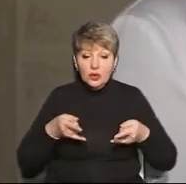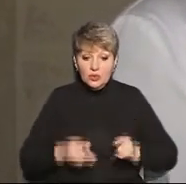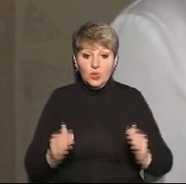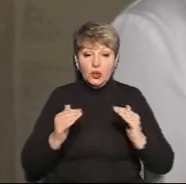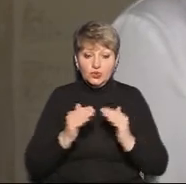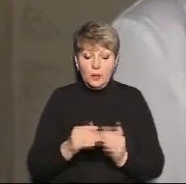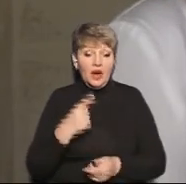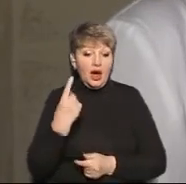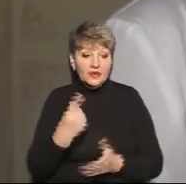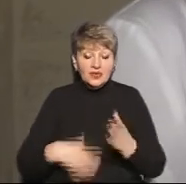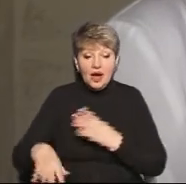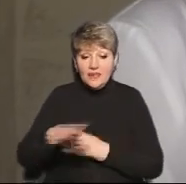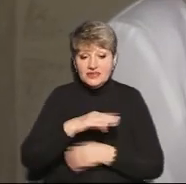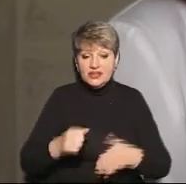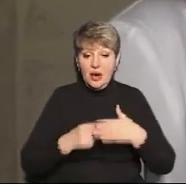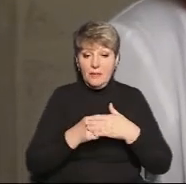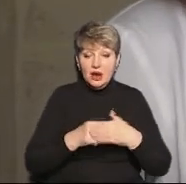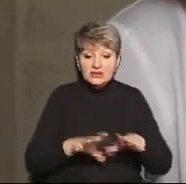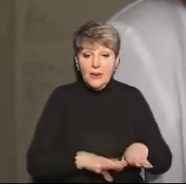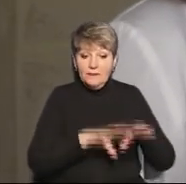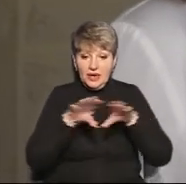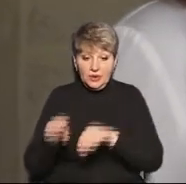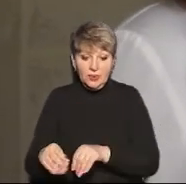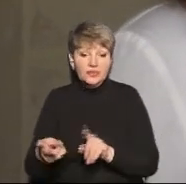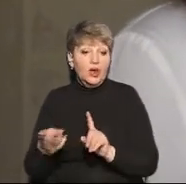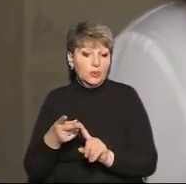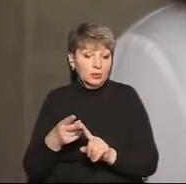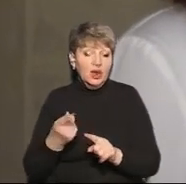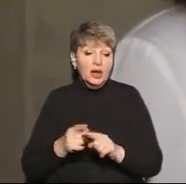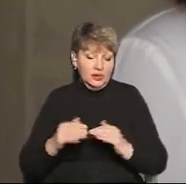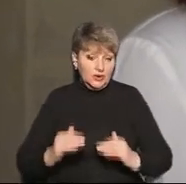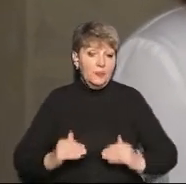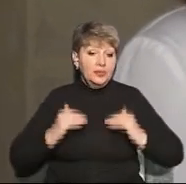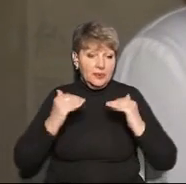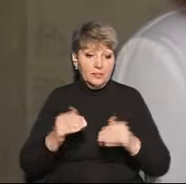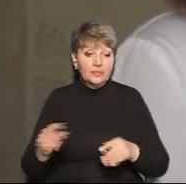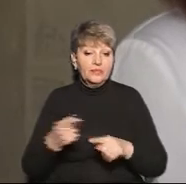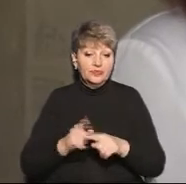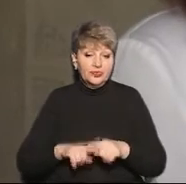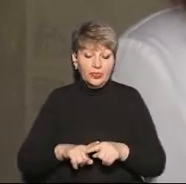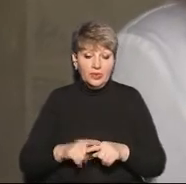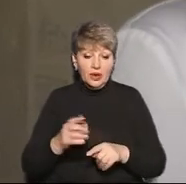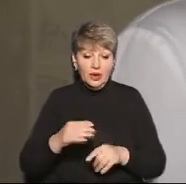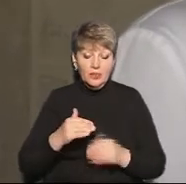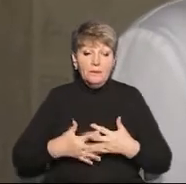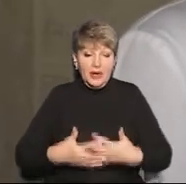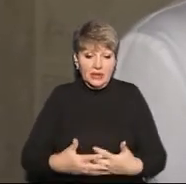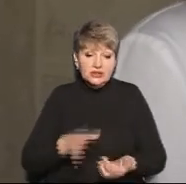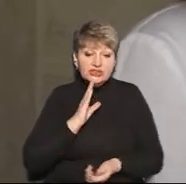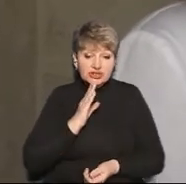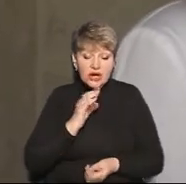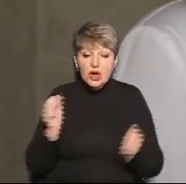будинку одного вся база переходить на другу, і це підвищує інфікування вагітних жінок. Крім